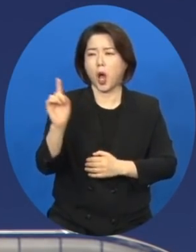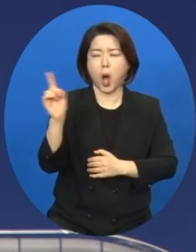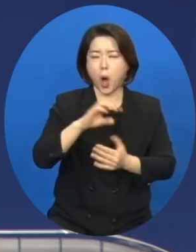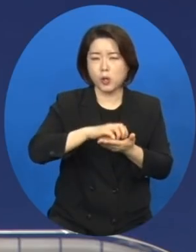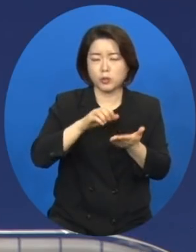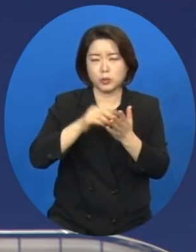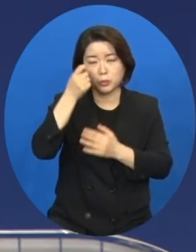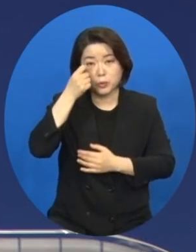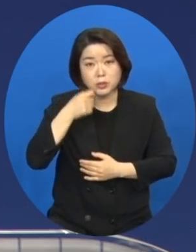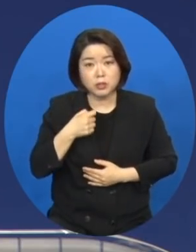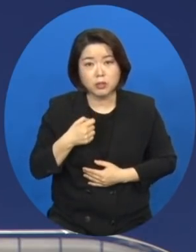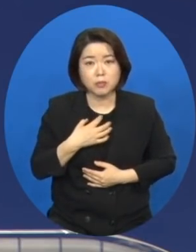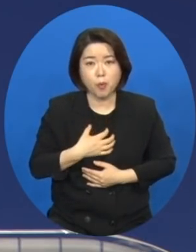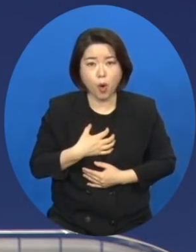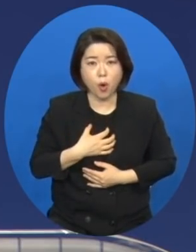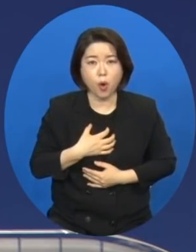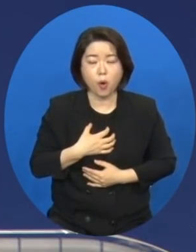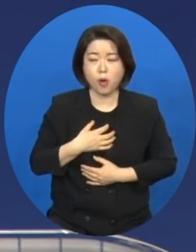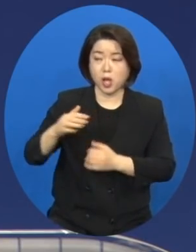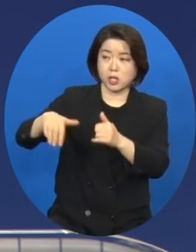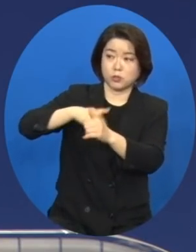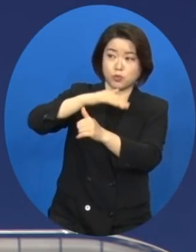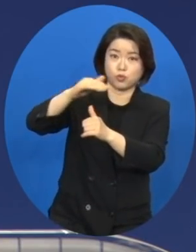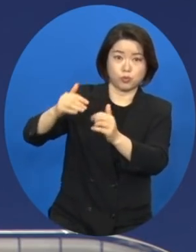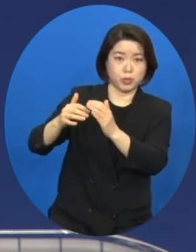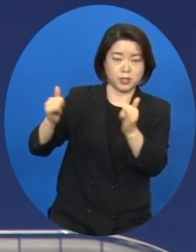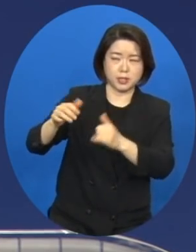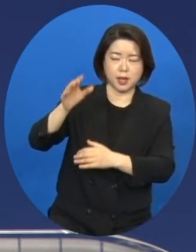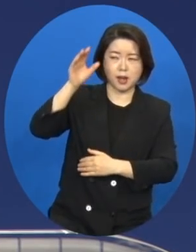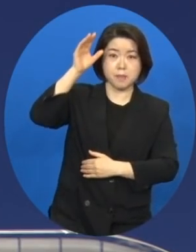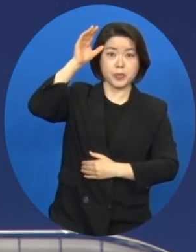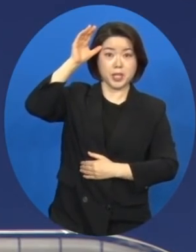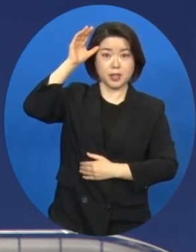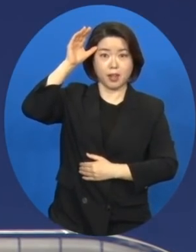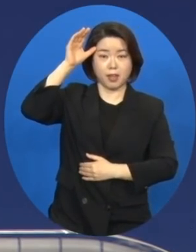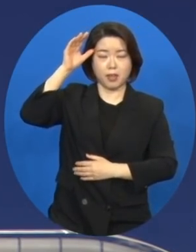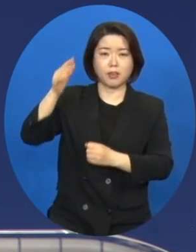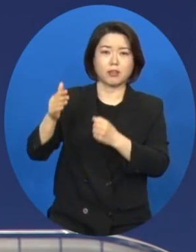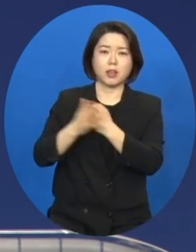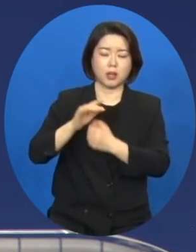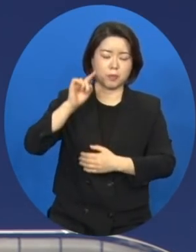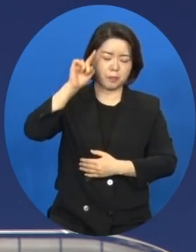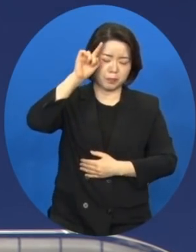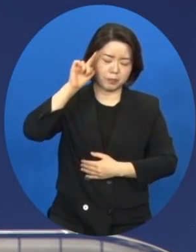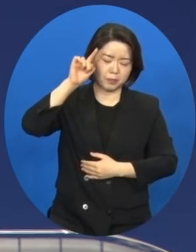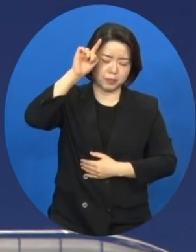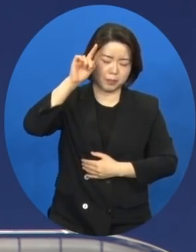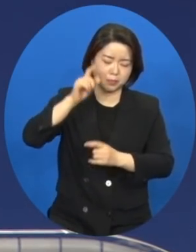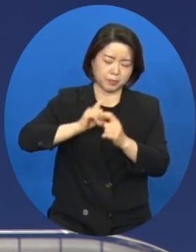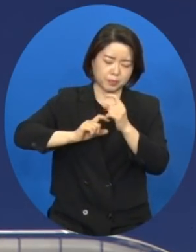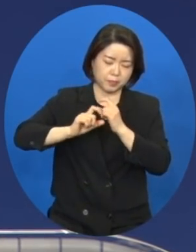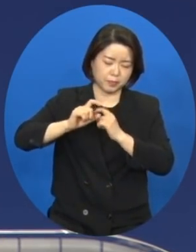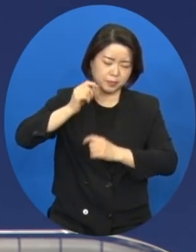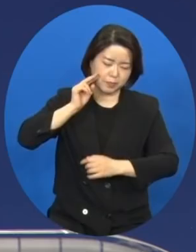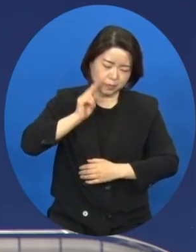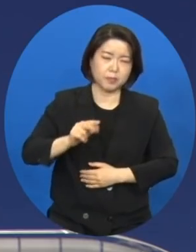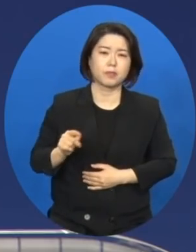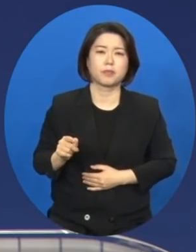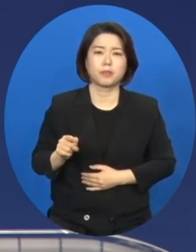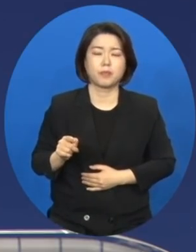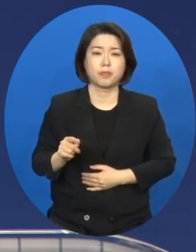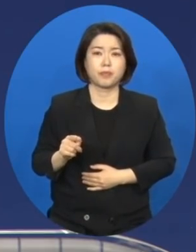슬픔이 되었느냐, 주변 사람들의 기대 때문에 스트레스를 더 심하게 받게 되어서요,